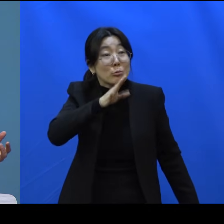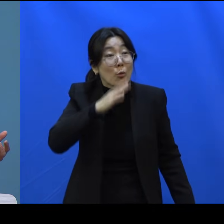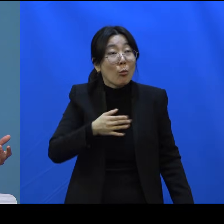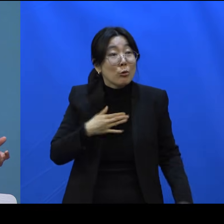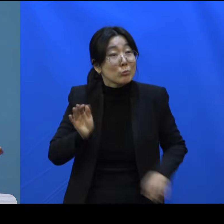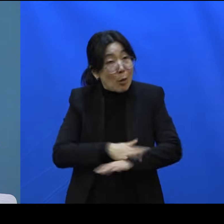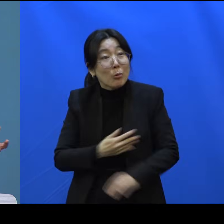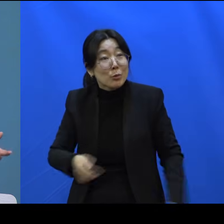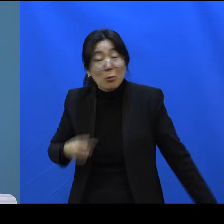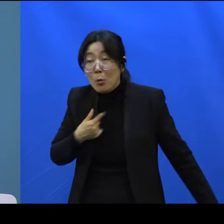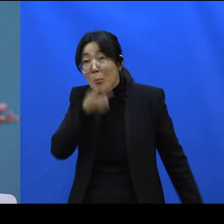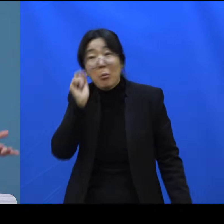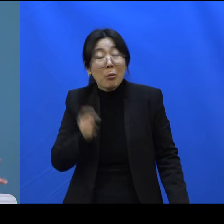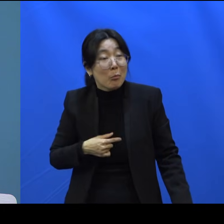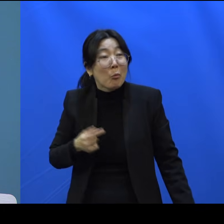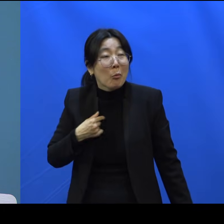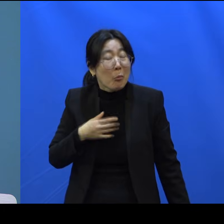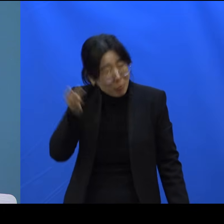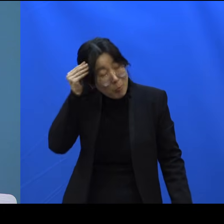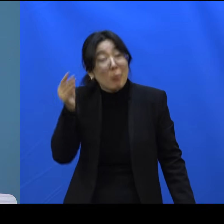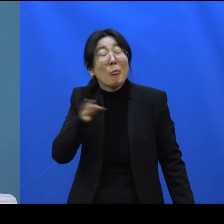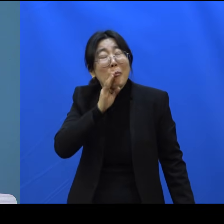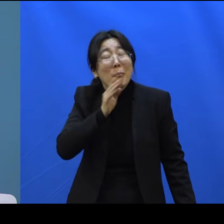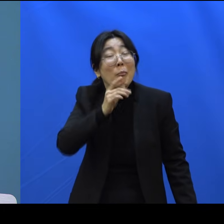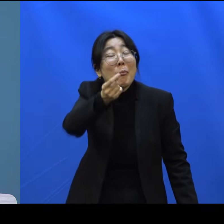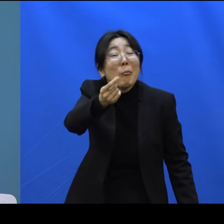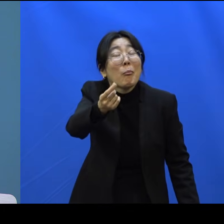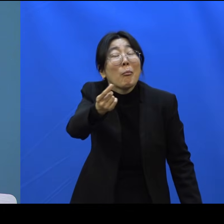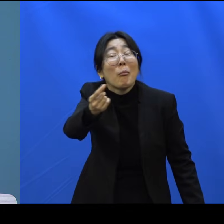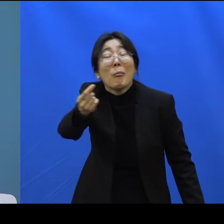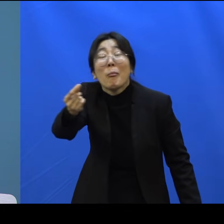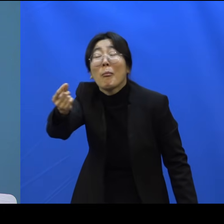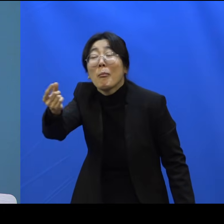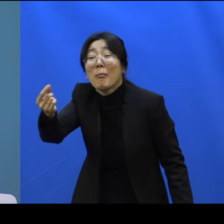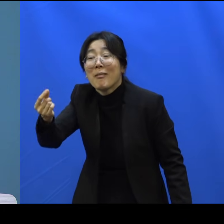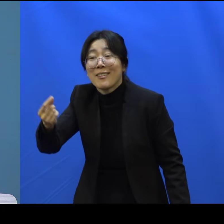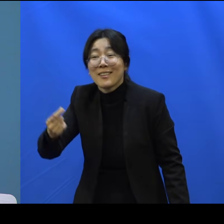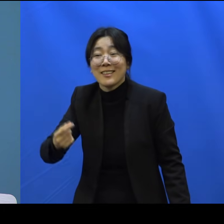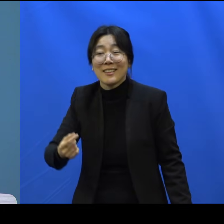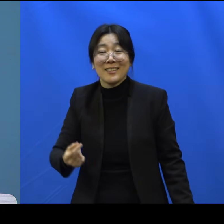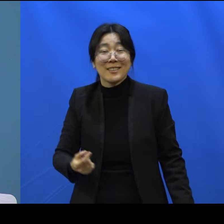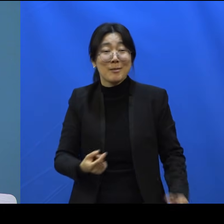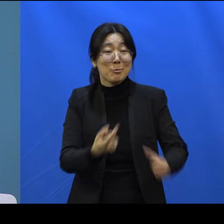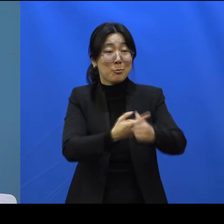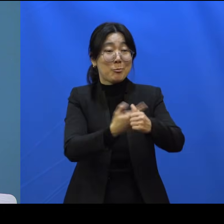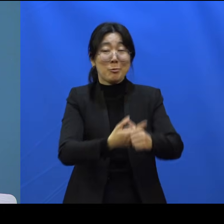숨길 게 없다니까. 자신에 대한 비밀을 그냥 말하기. 바울은 보십시오. 이제는 다 털어놔요.